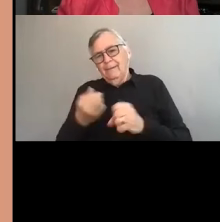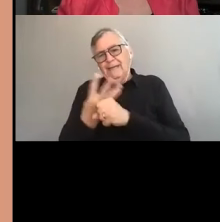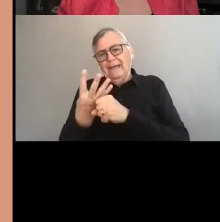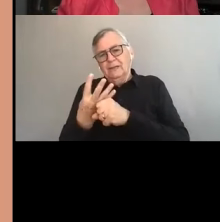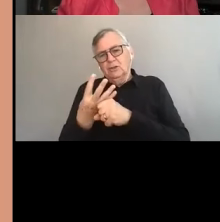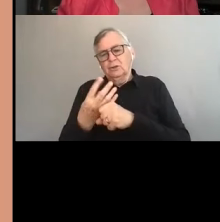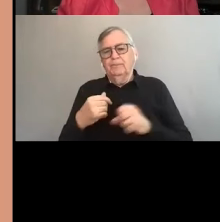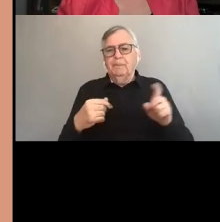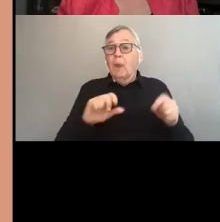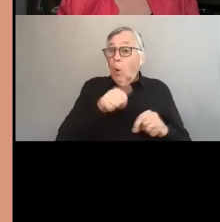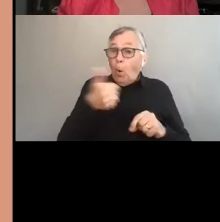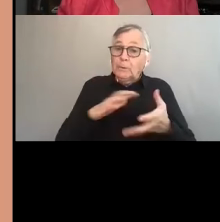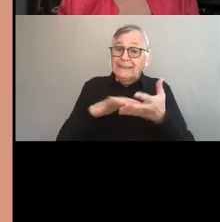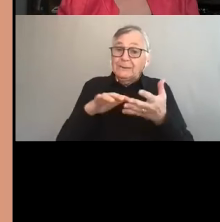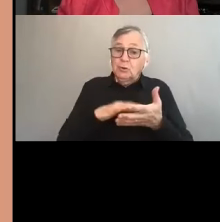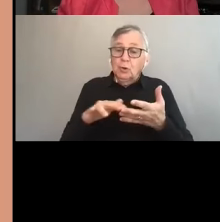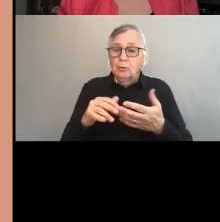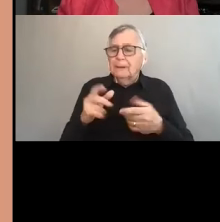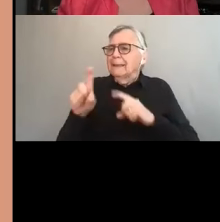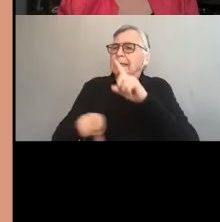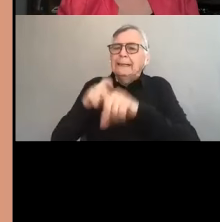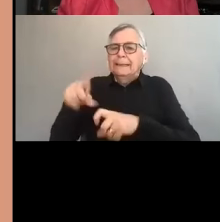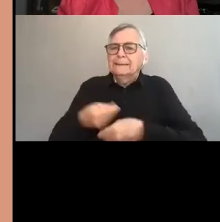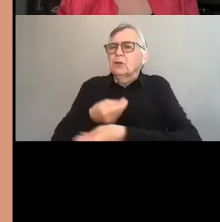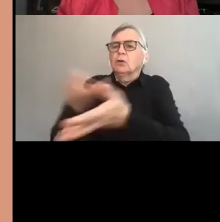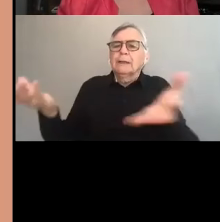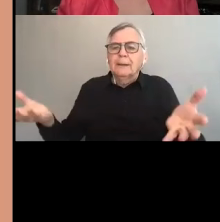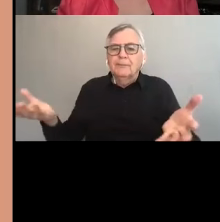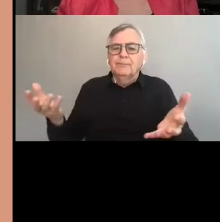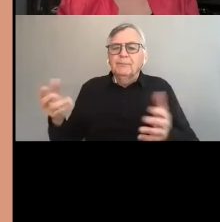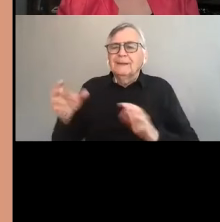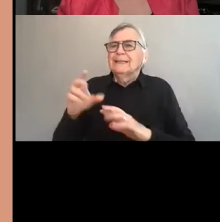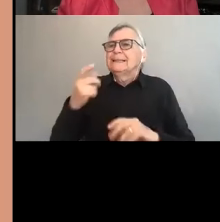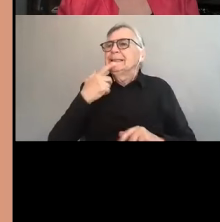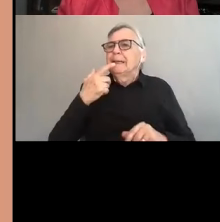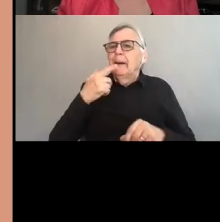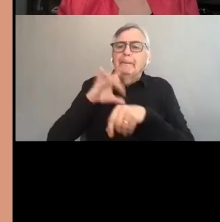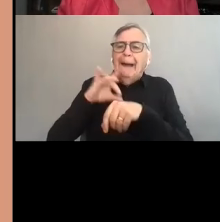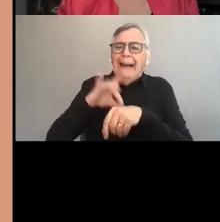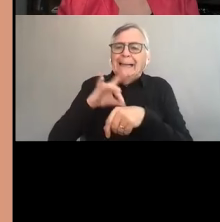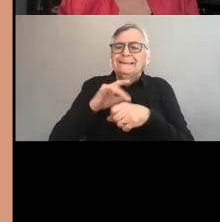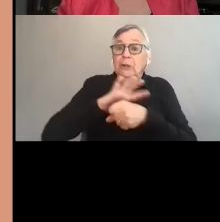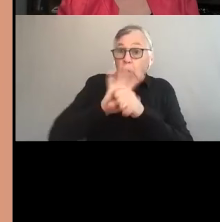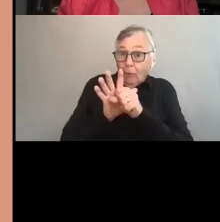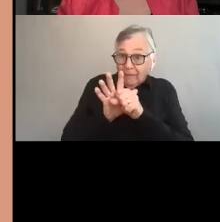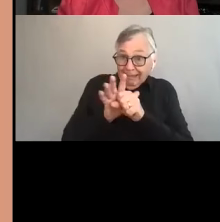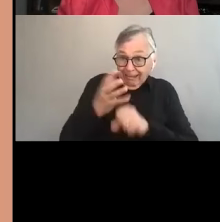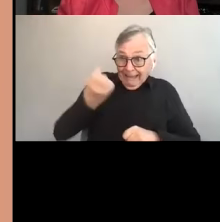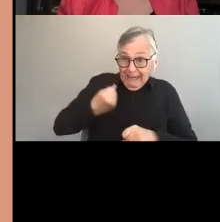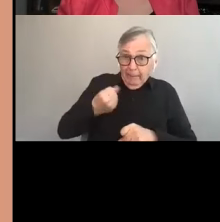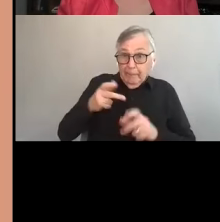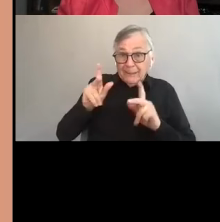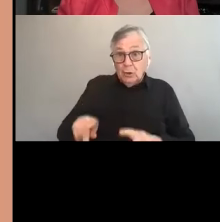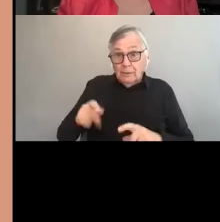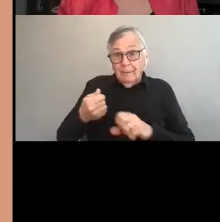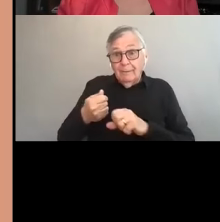aussi bientôt. C'est une étude de questionnaire pour essayer de caractériser la maladie COVID chez les gens qui vivent avec le VIH.